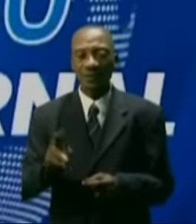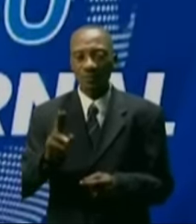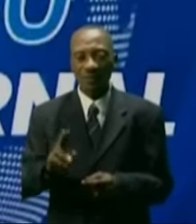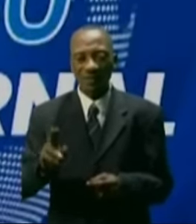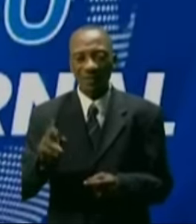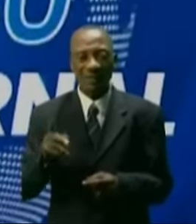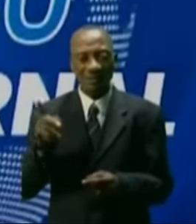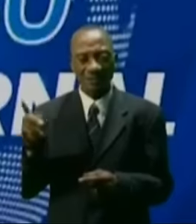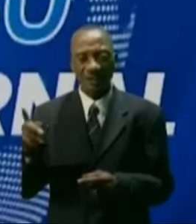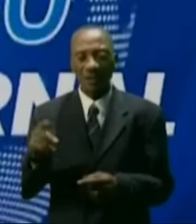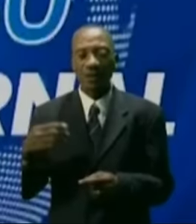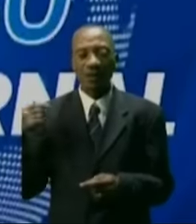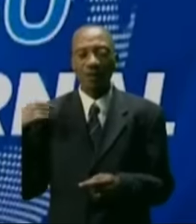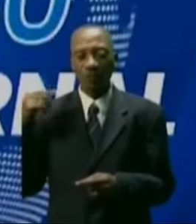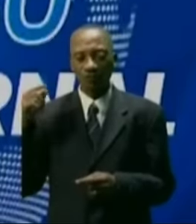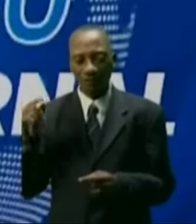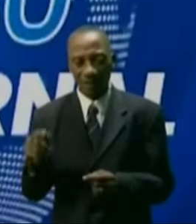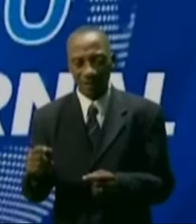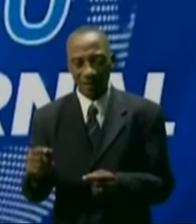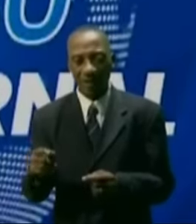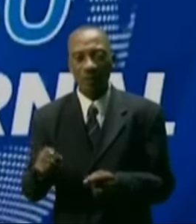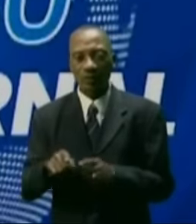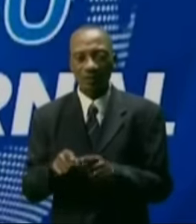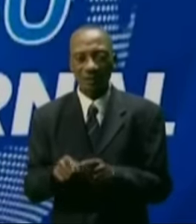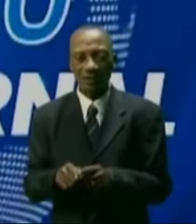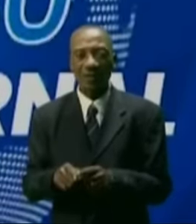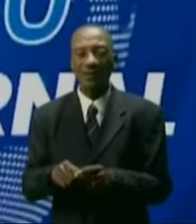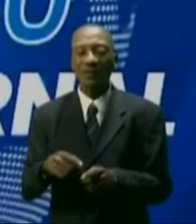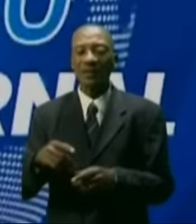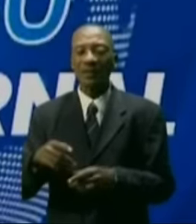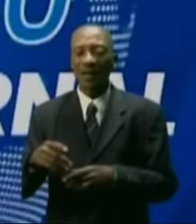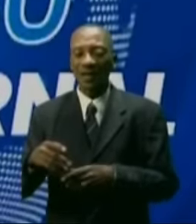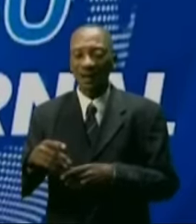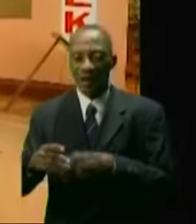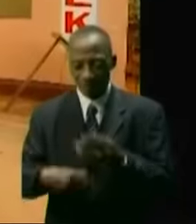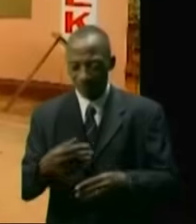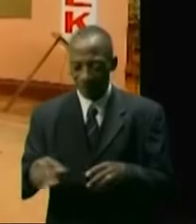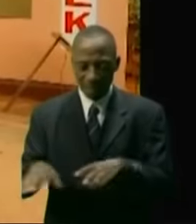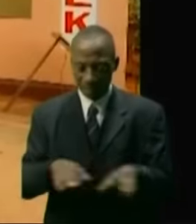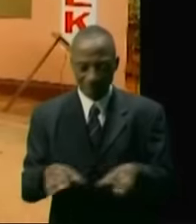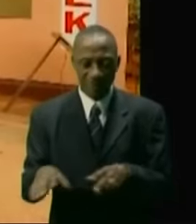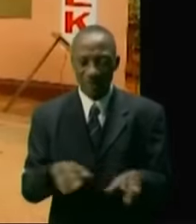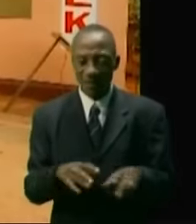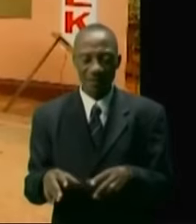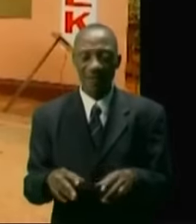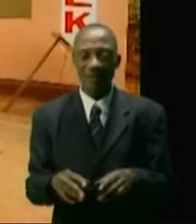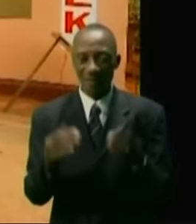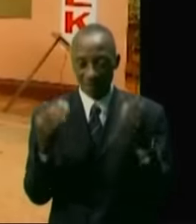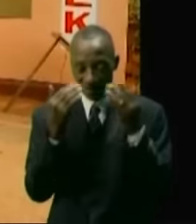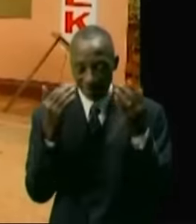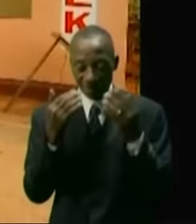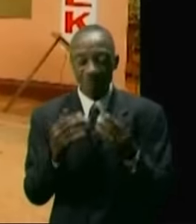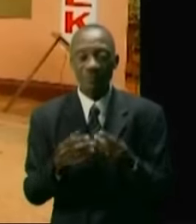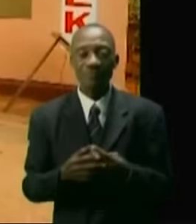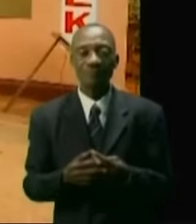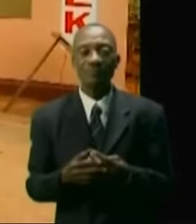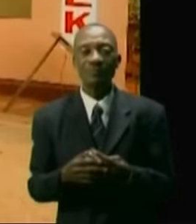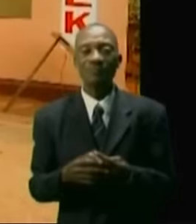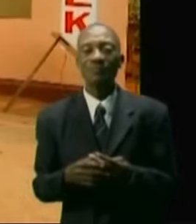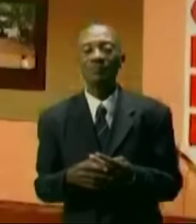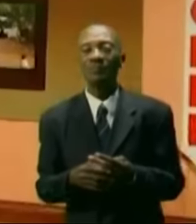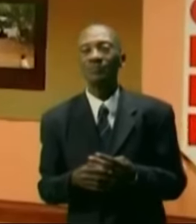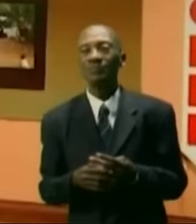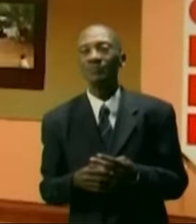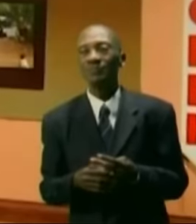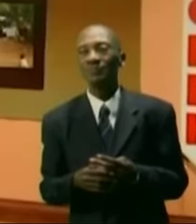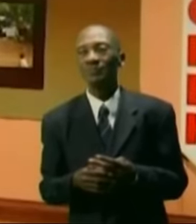des infrastructures pour la direction de recettes. Images et commentaires. Le poste de la DGREC du Carrefour, situé à